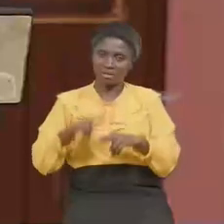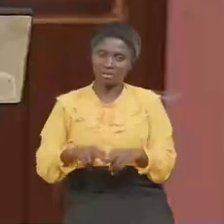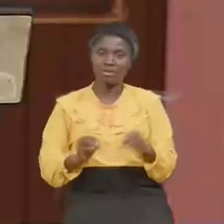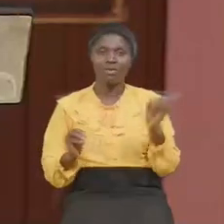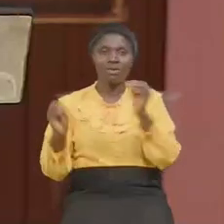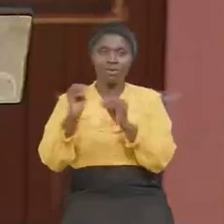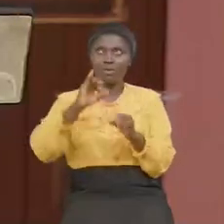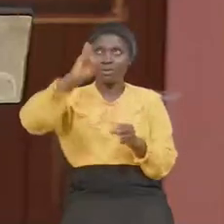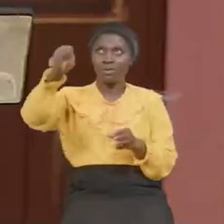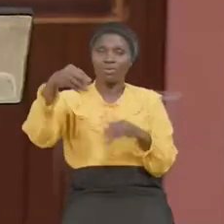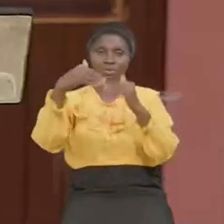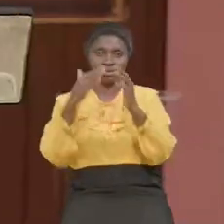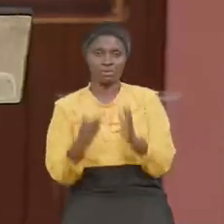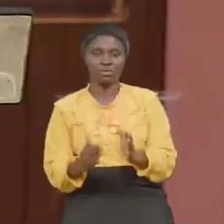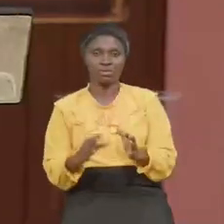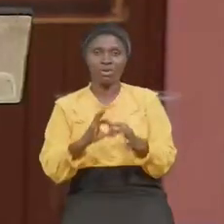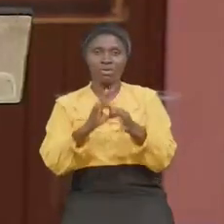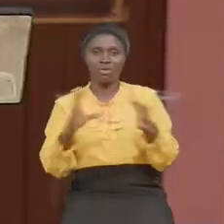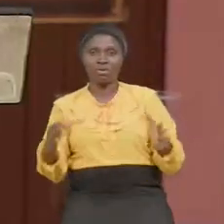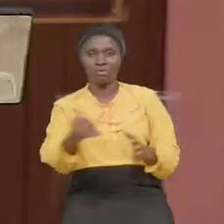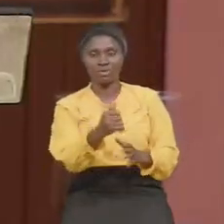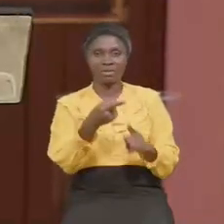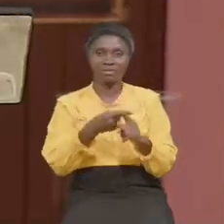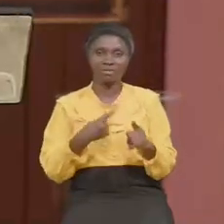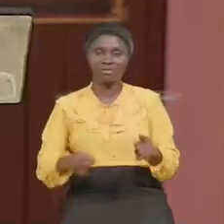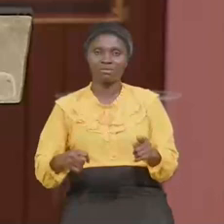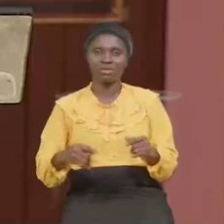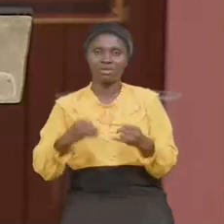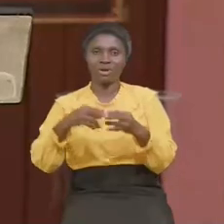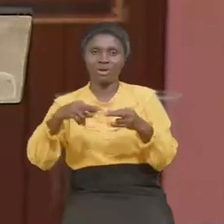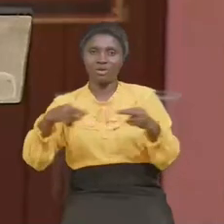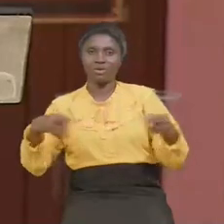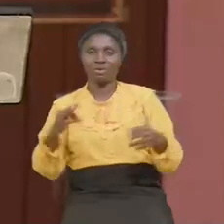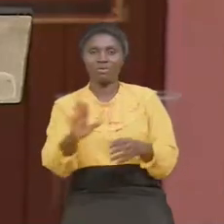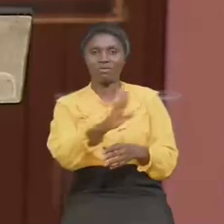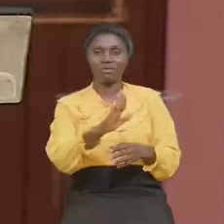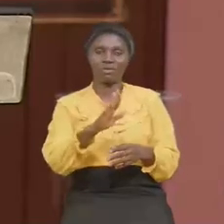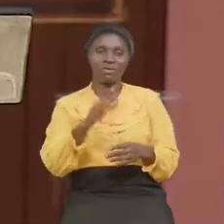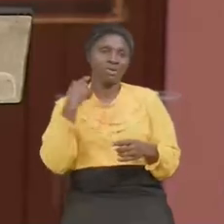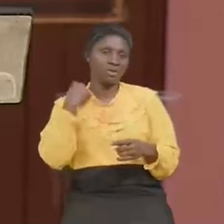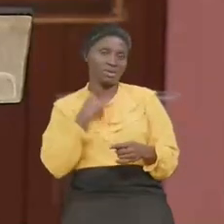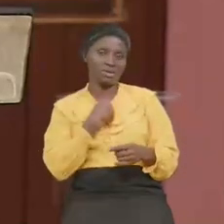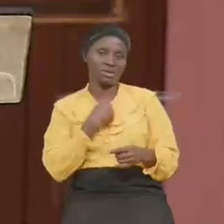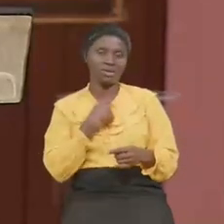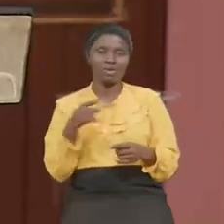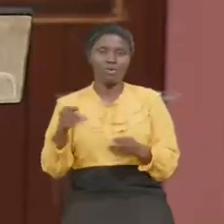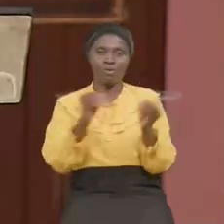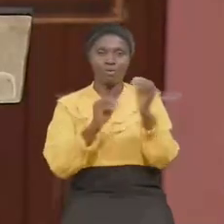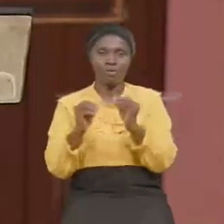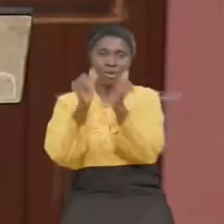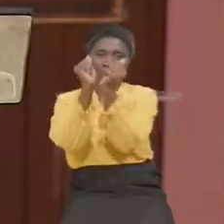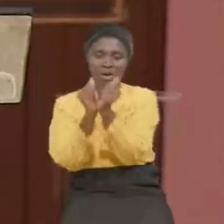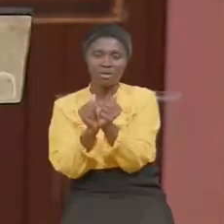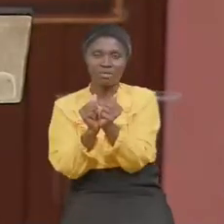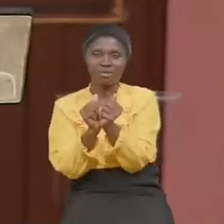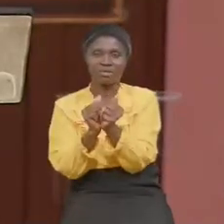mets-toi sur ton séant, Jérusalem. Détache les liens de ton cou, captive fille de Sion. Car ainsi parle l'Éternel. C'est gratuitement que